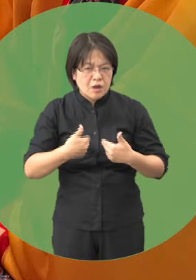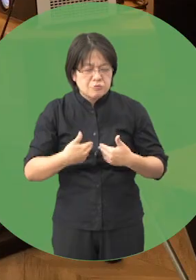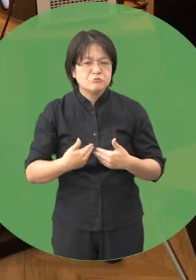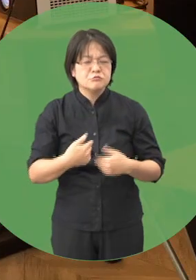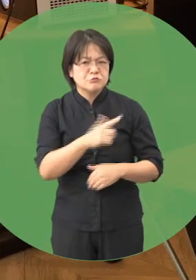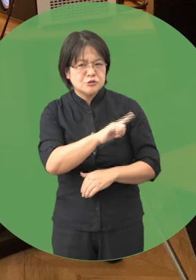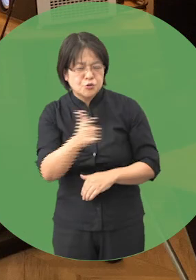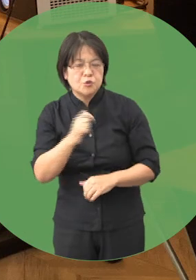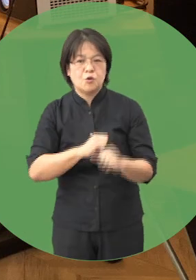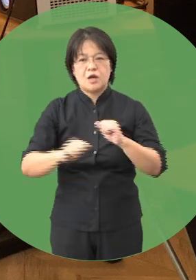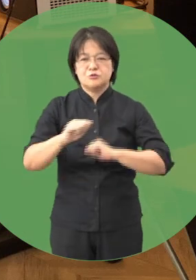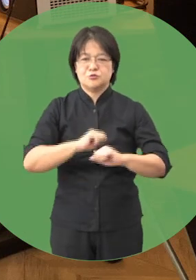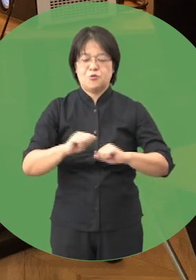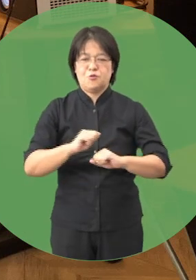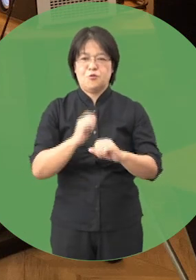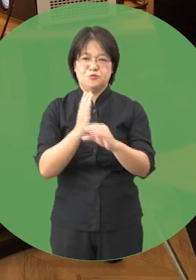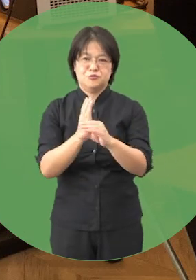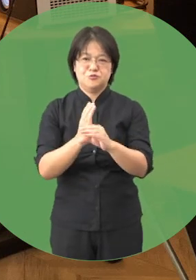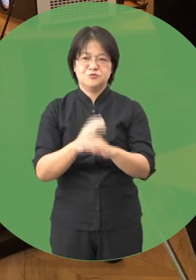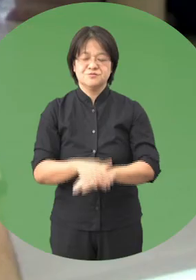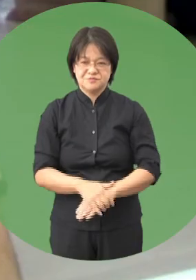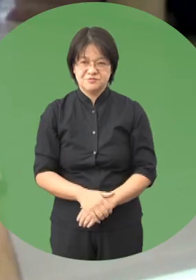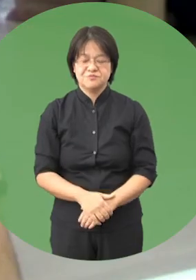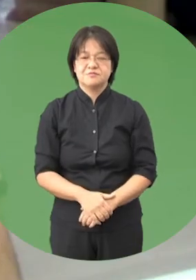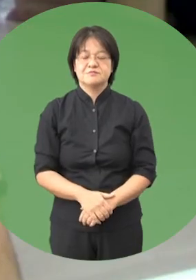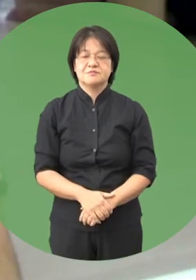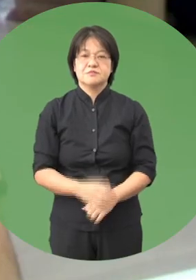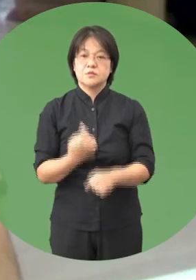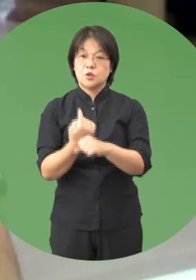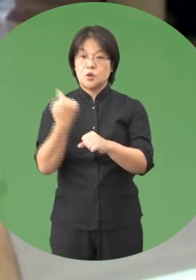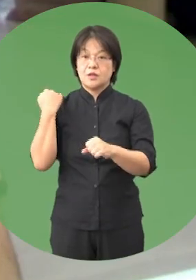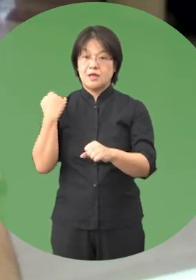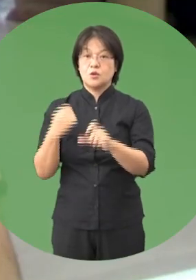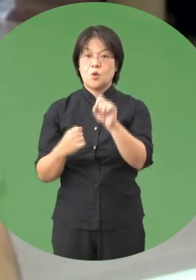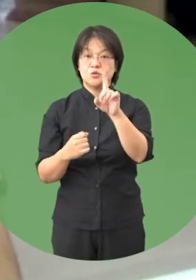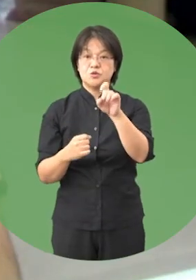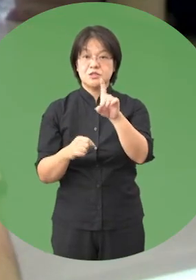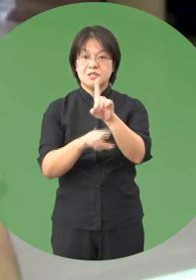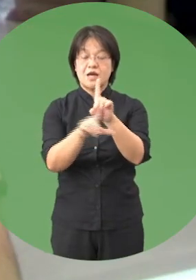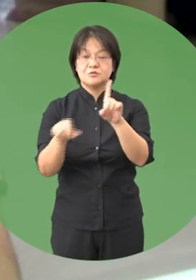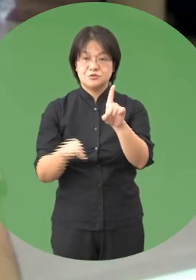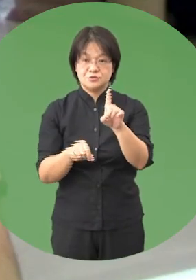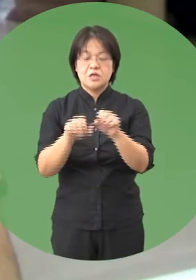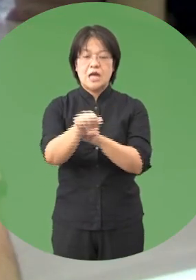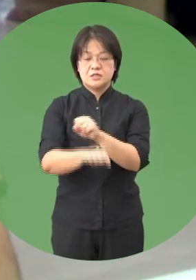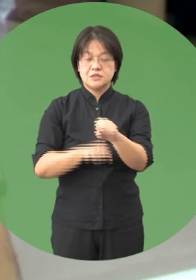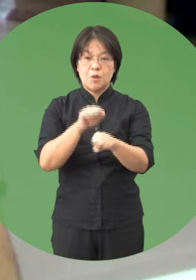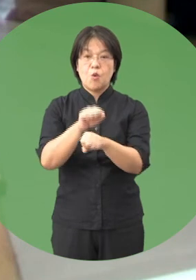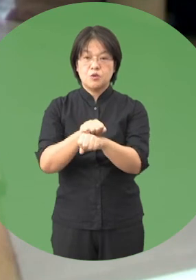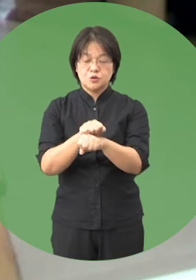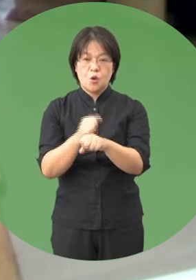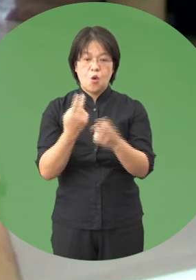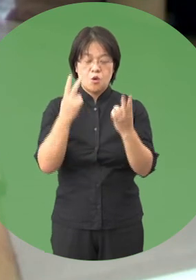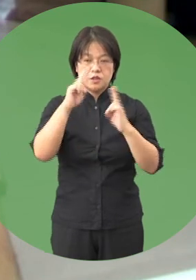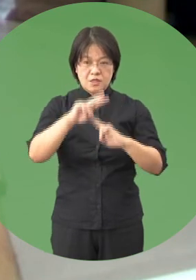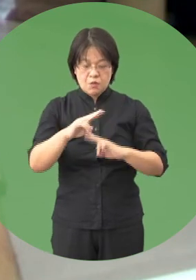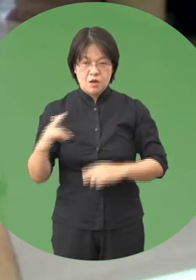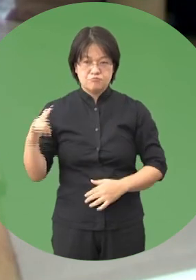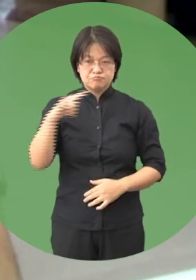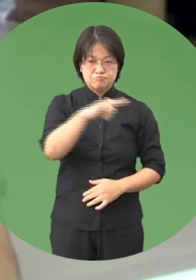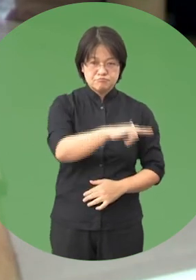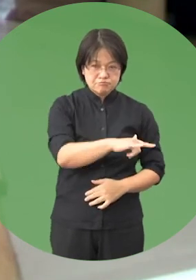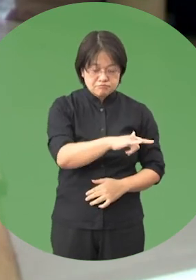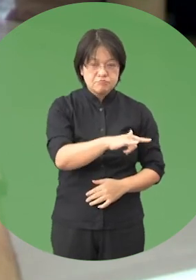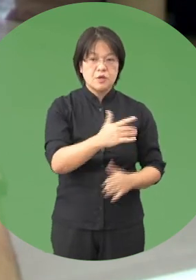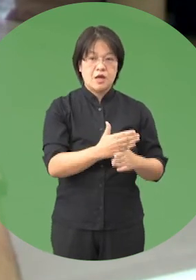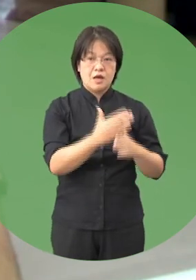沖縄物産展を開催しております100年11月にはシンガポールと沖縄を結ぶ直行便が就航し